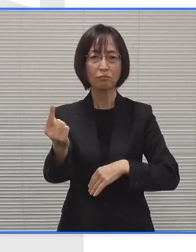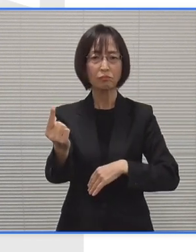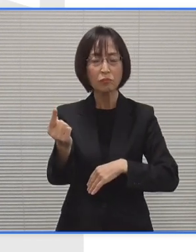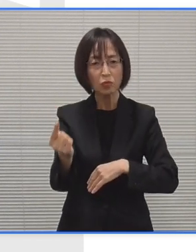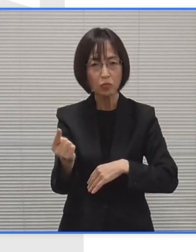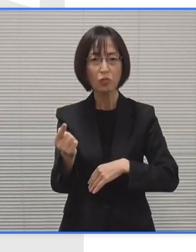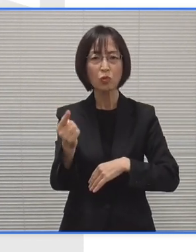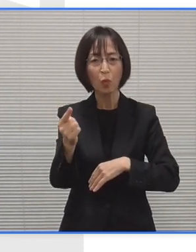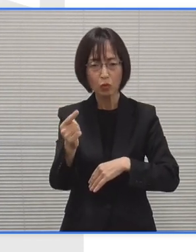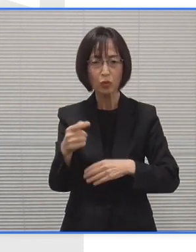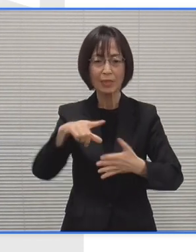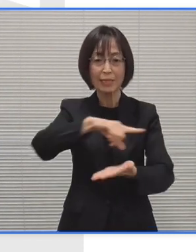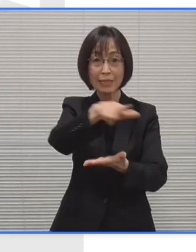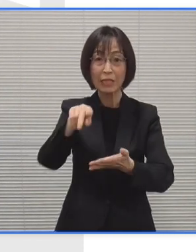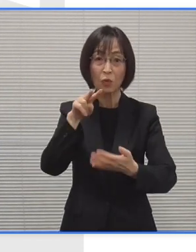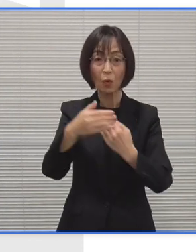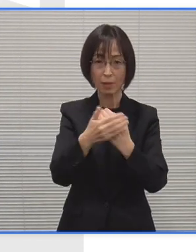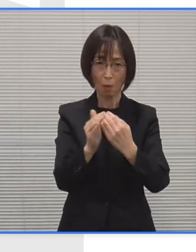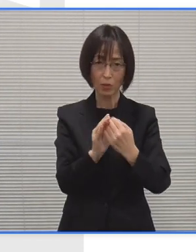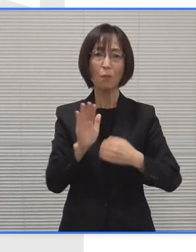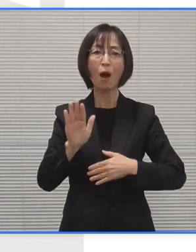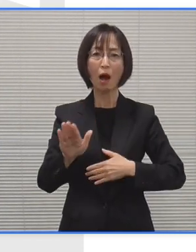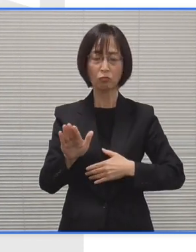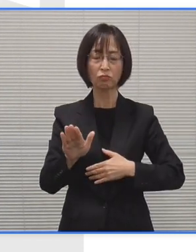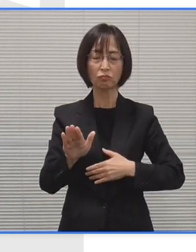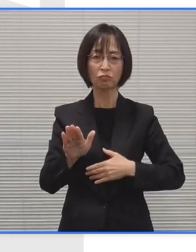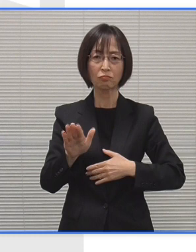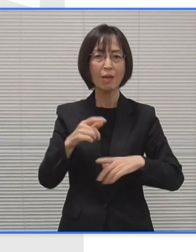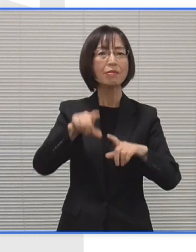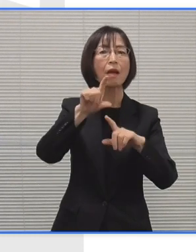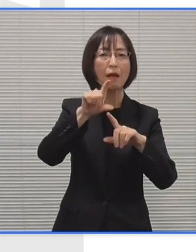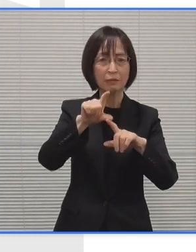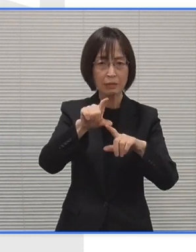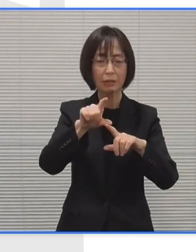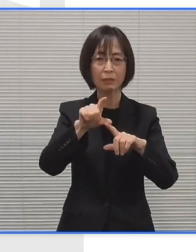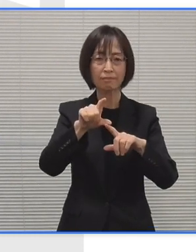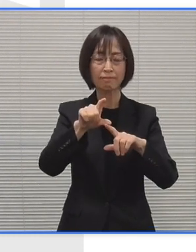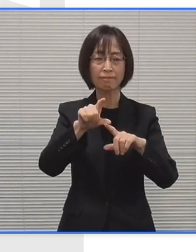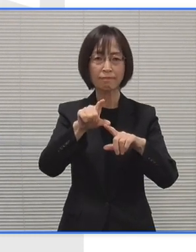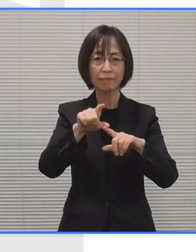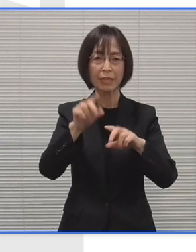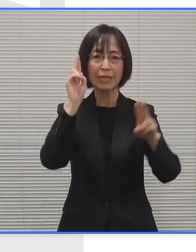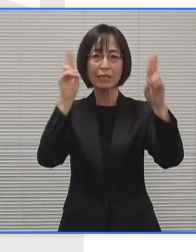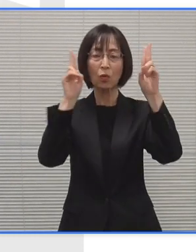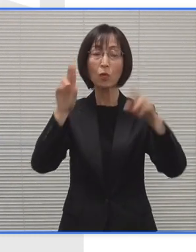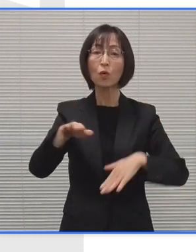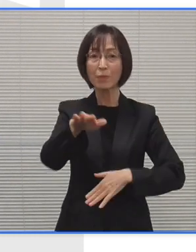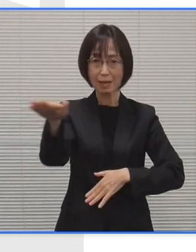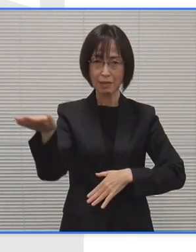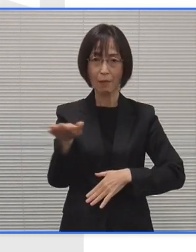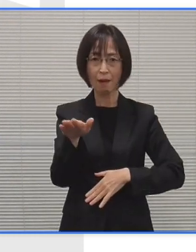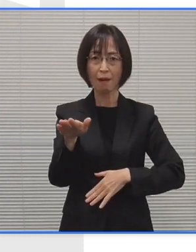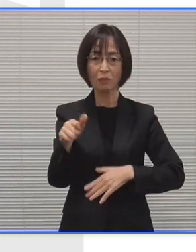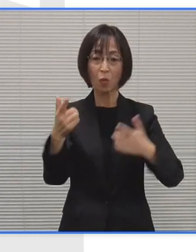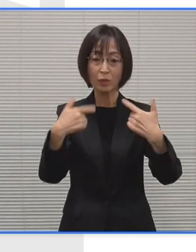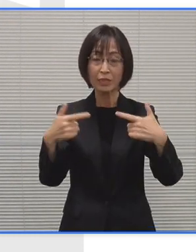域での見守りもあります。それに加えまして企業の皆様などの日常業務を通じ